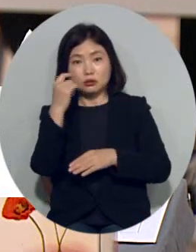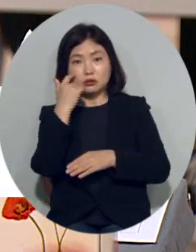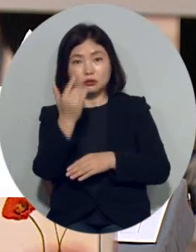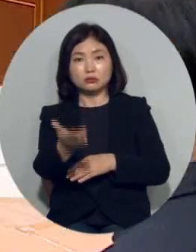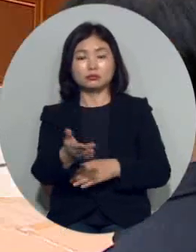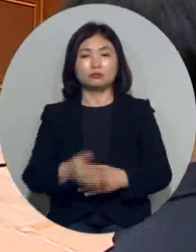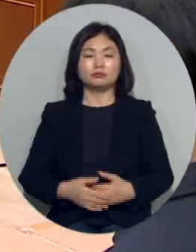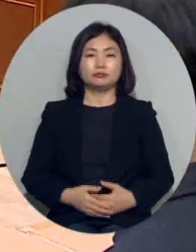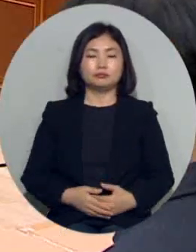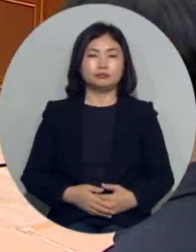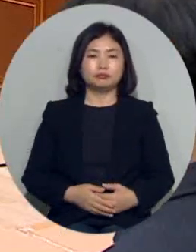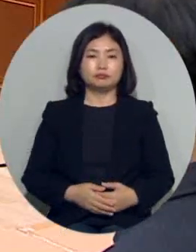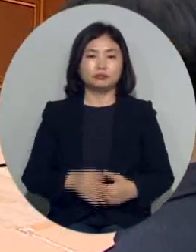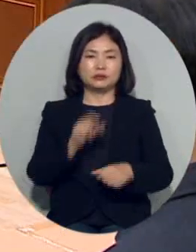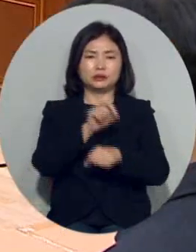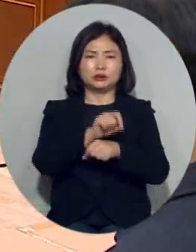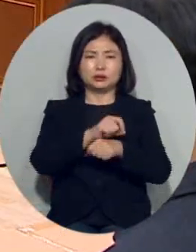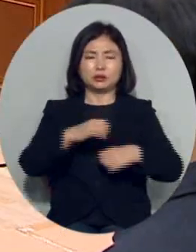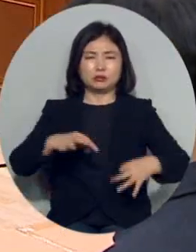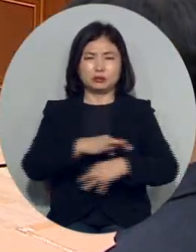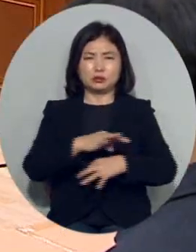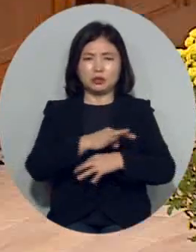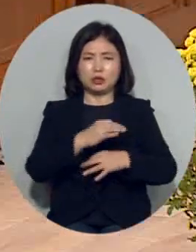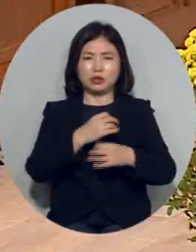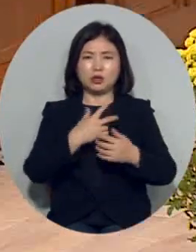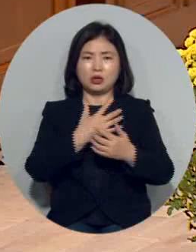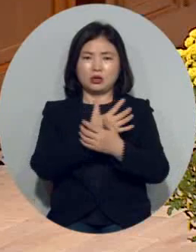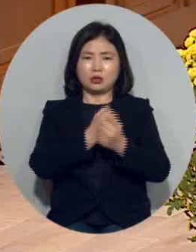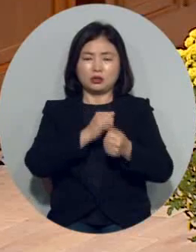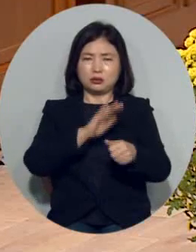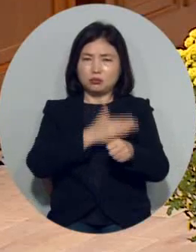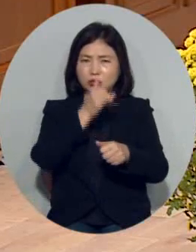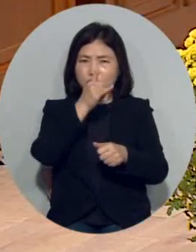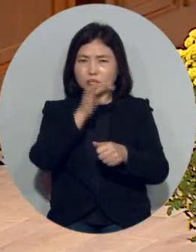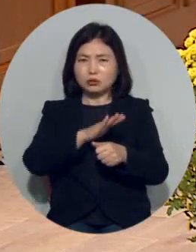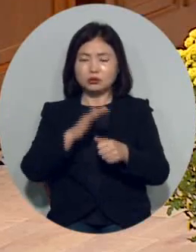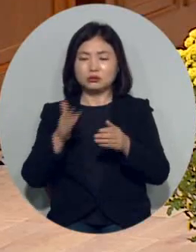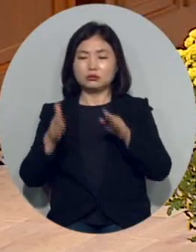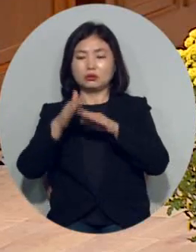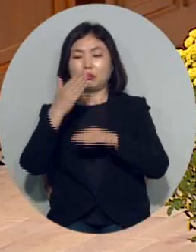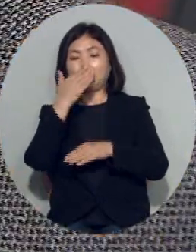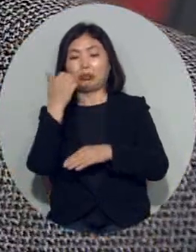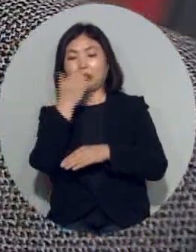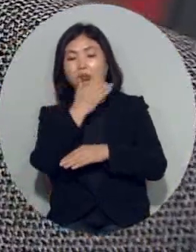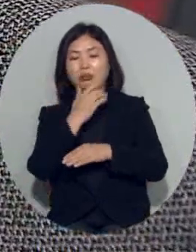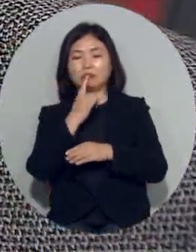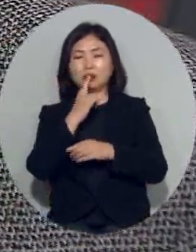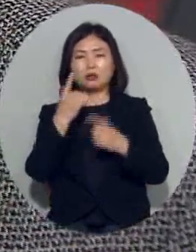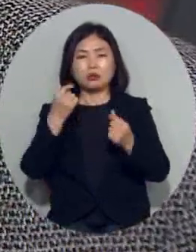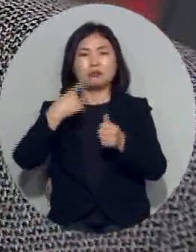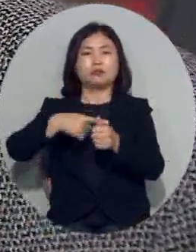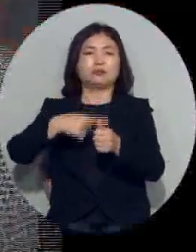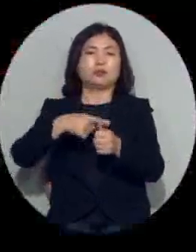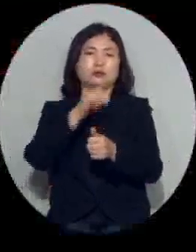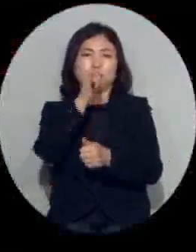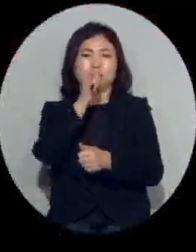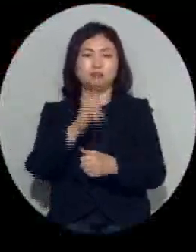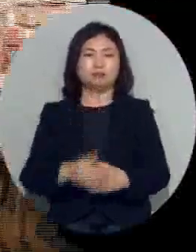겁니까? 직원이 부정한 계약을 저지른 것을 알고도 관장이 묵인한 게 아니냐는 비판이